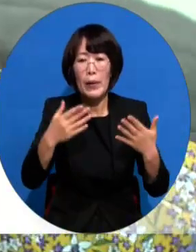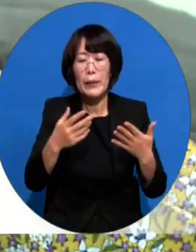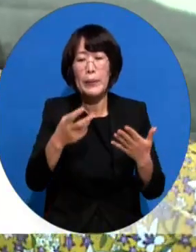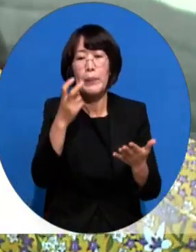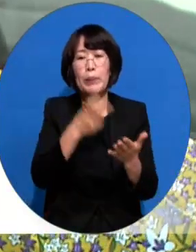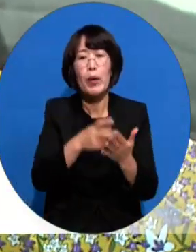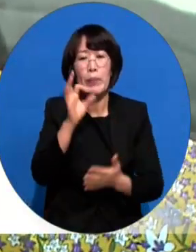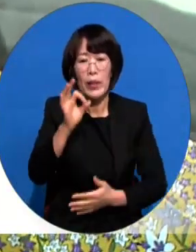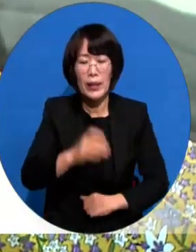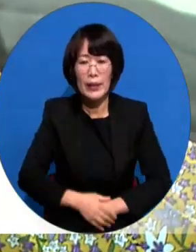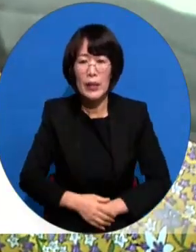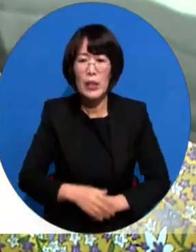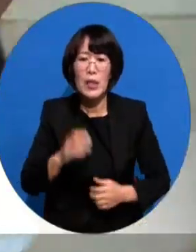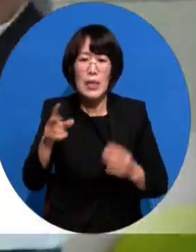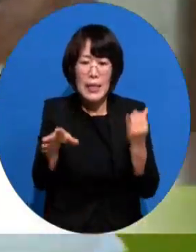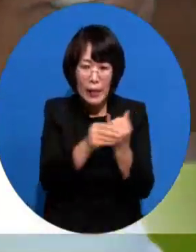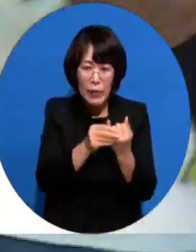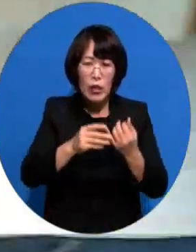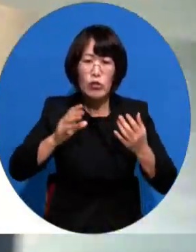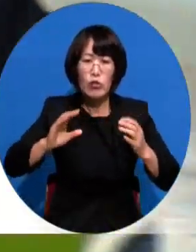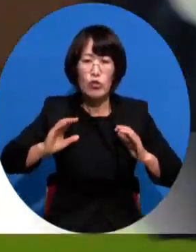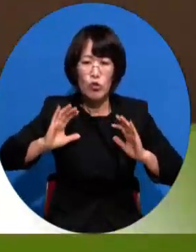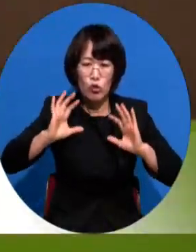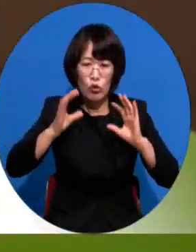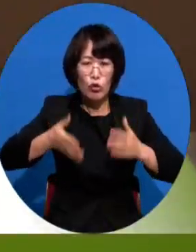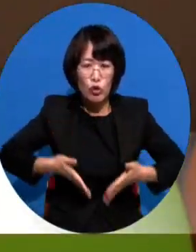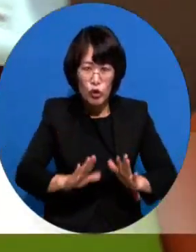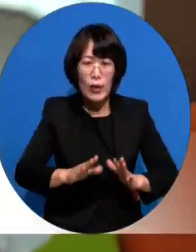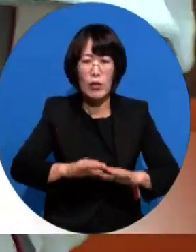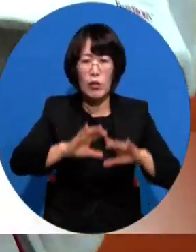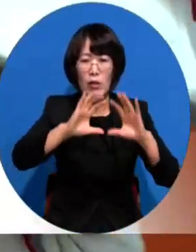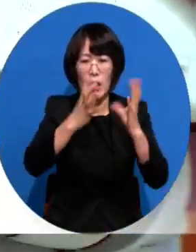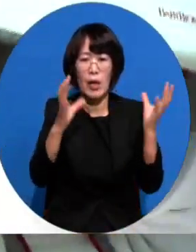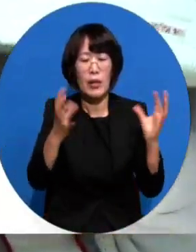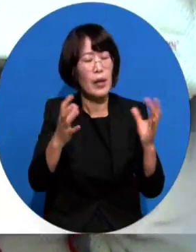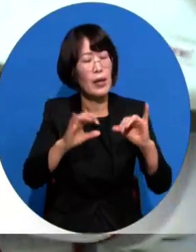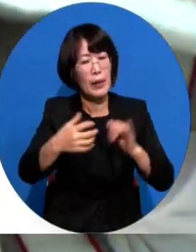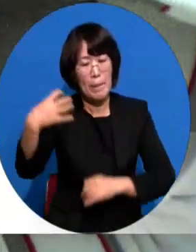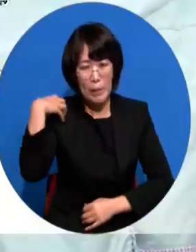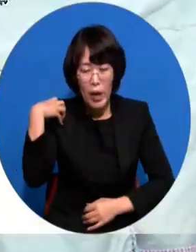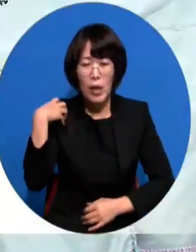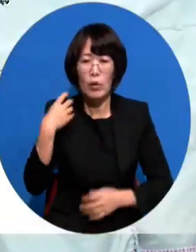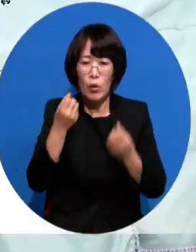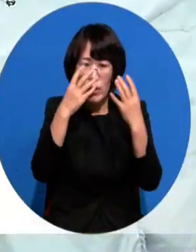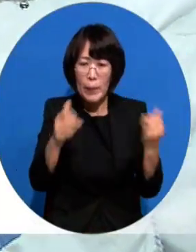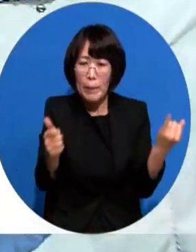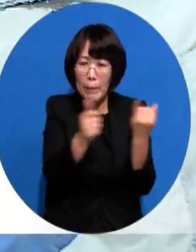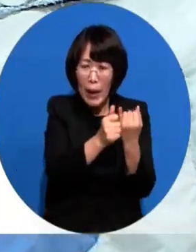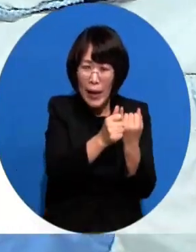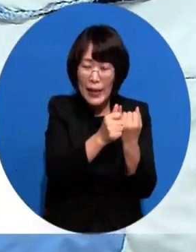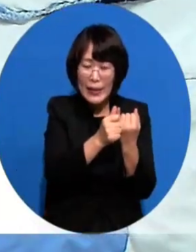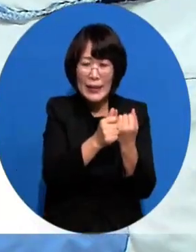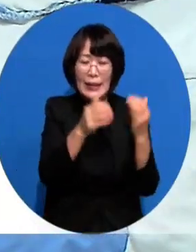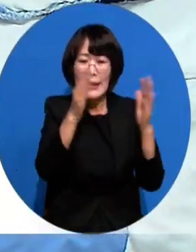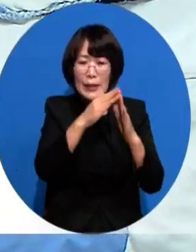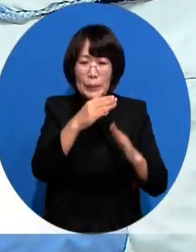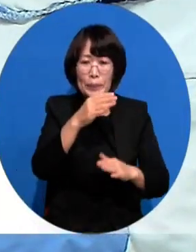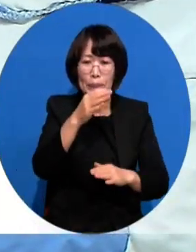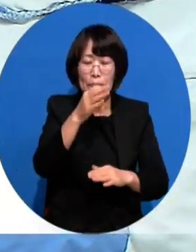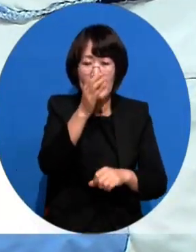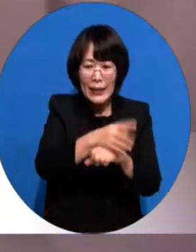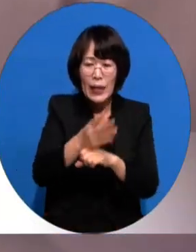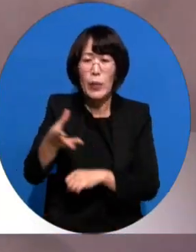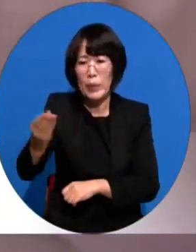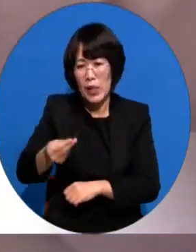10법은 임신과 출산비를 국가가 전액 부담하고 신혼부부의 주택 구입비와 임차비를 출생아 수에 따라